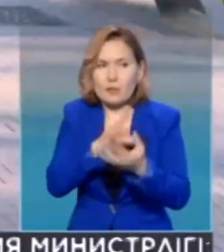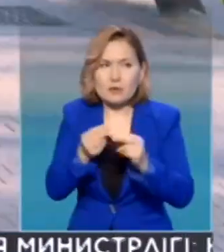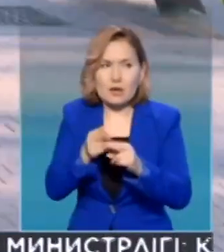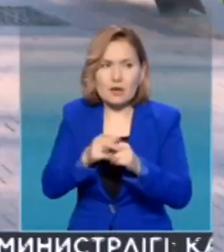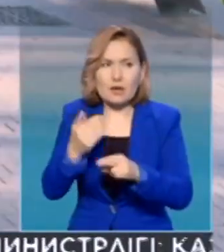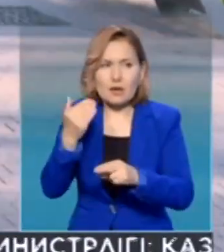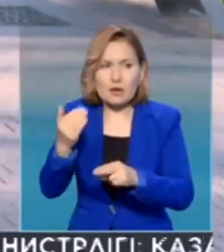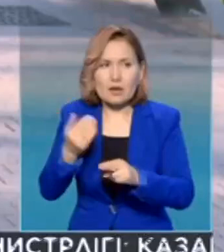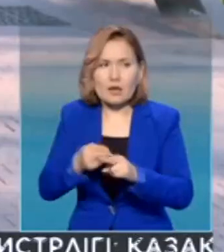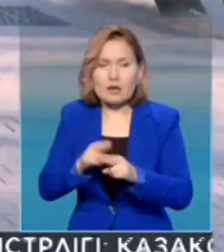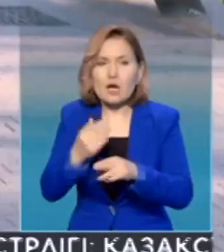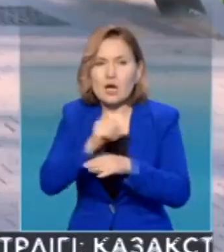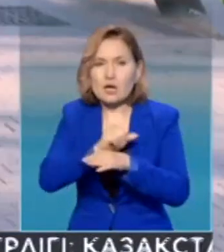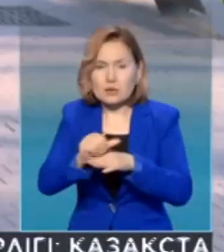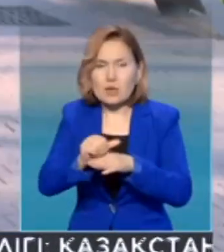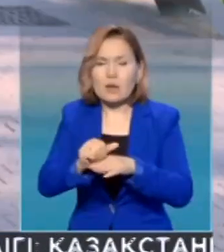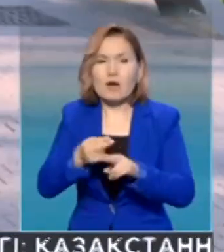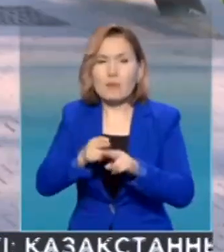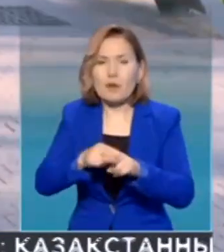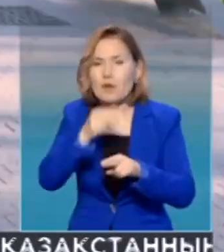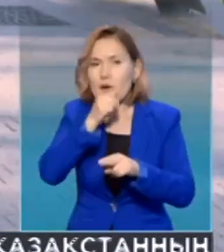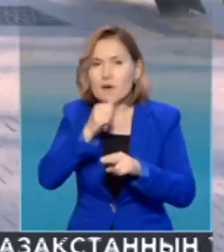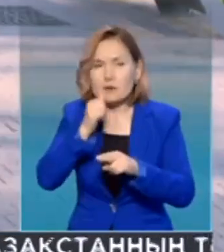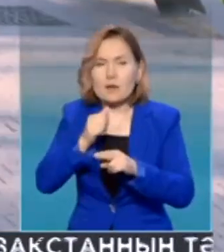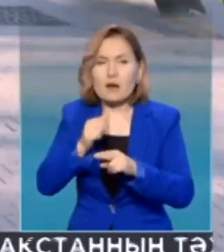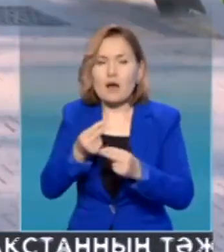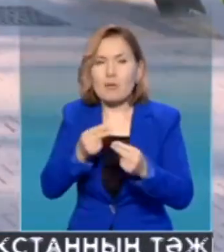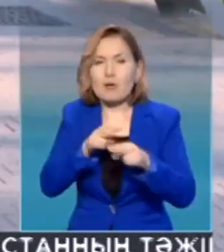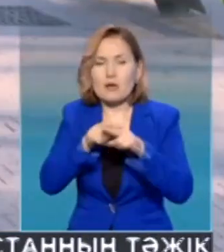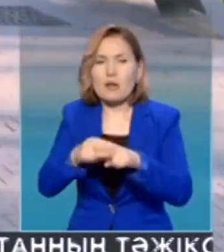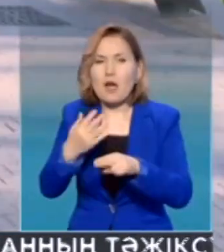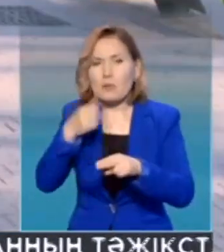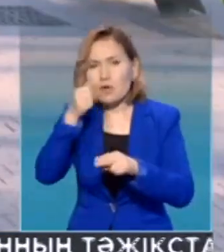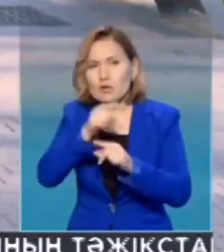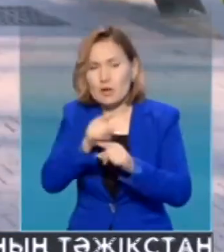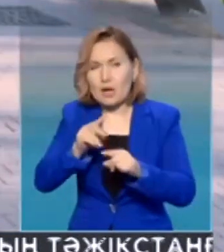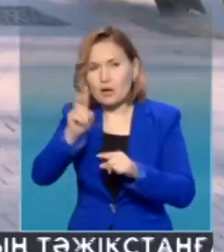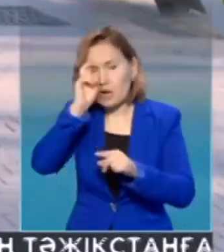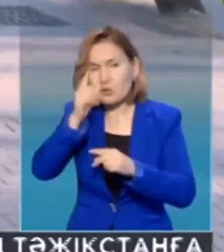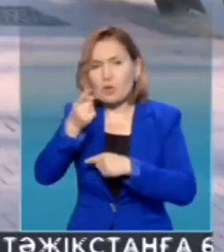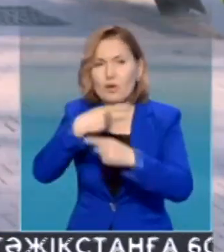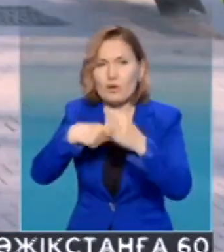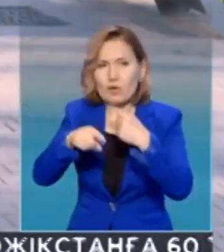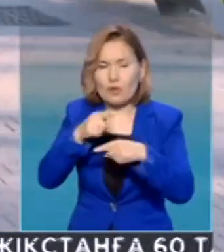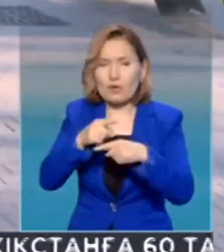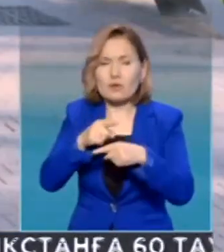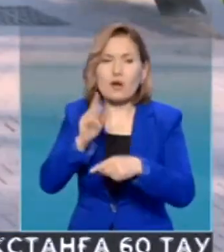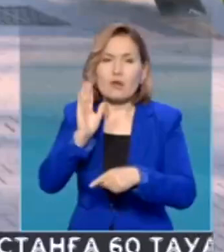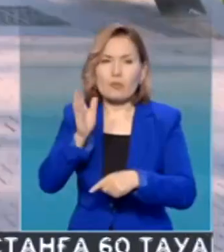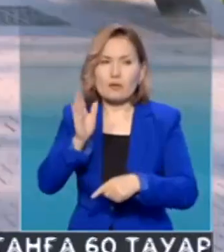болжамы бойынша сыртқа заңсыз аударылған ақша 5 жылдың ішінде қазынаға қайтуы мүмкін.